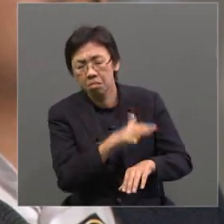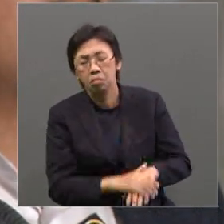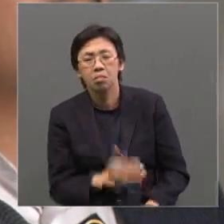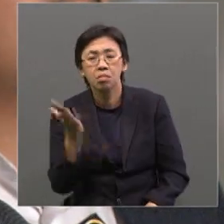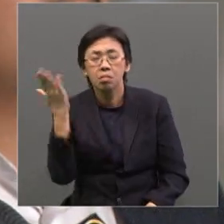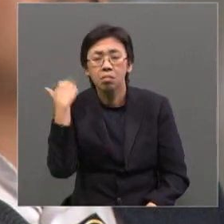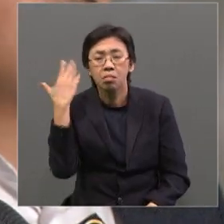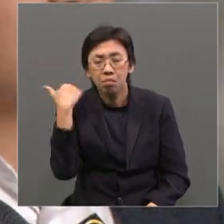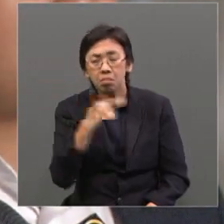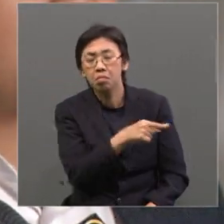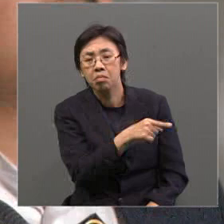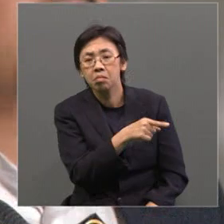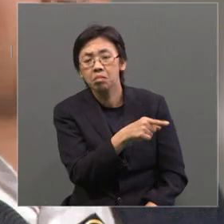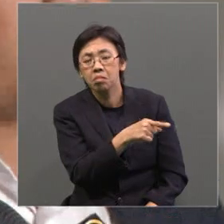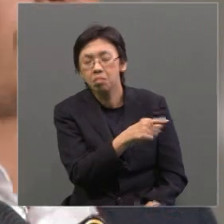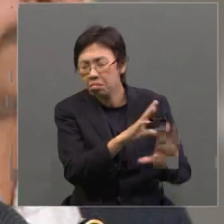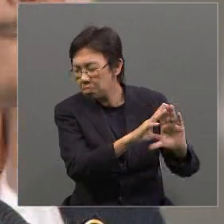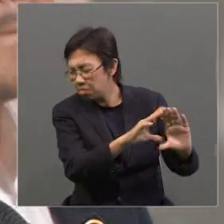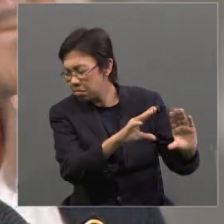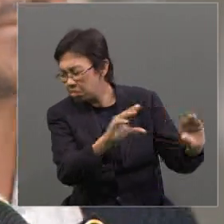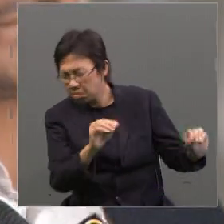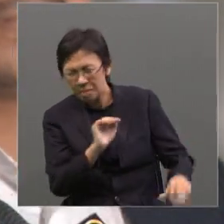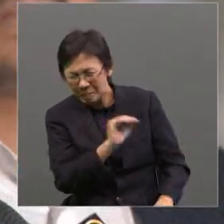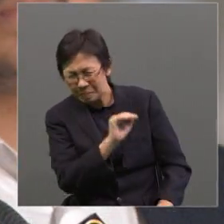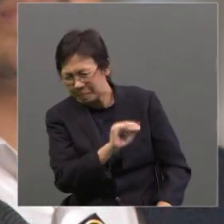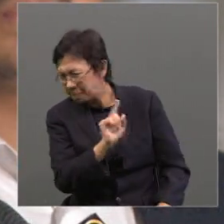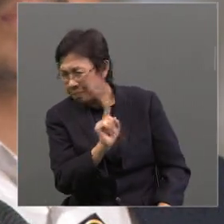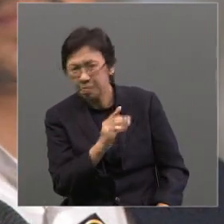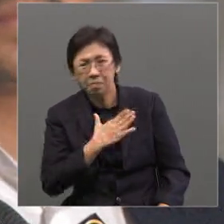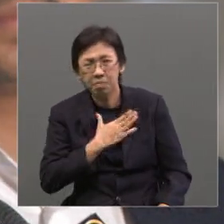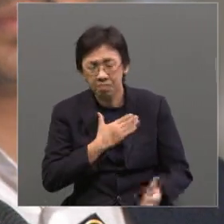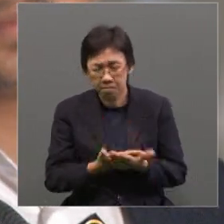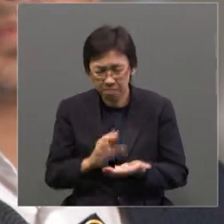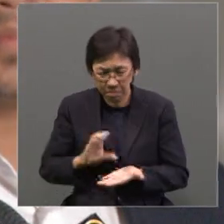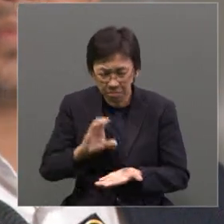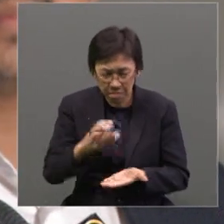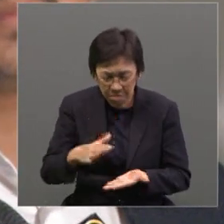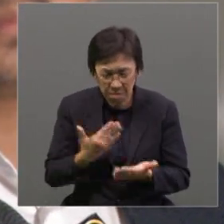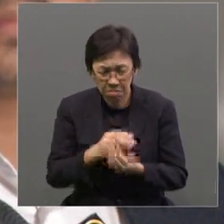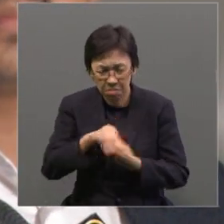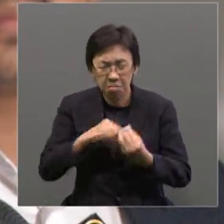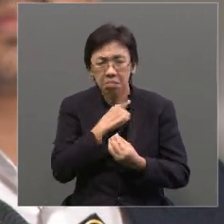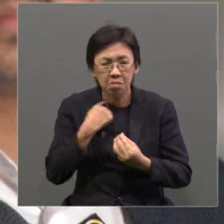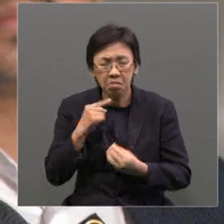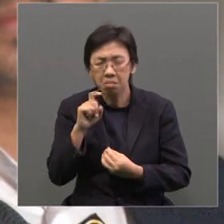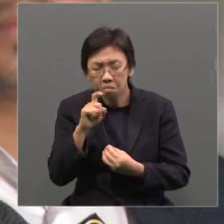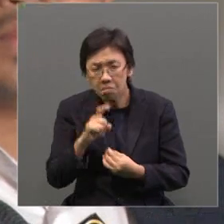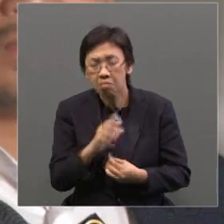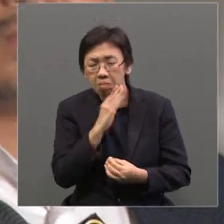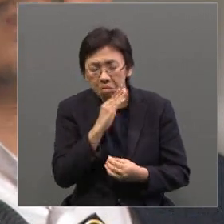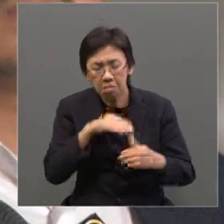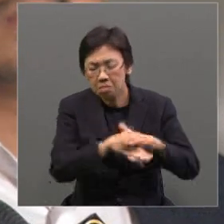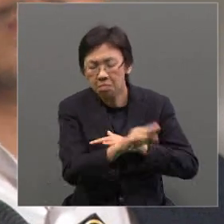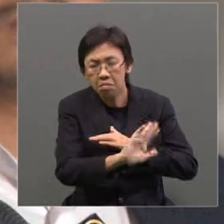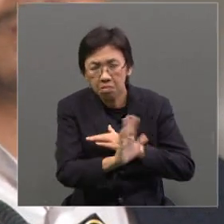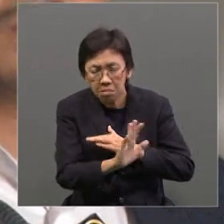นั้นมันเหมือนกับช่วงที่เขาเริ่มหายครับคือผมก็บอกว่าเฮ้ยผมทำไปแล้วลงทุนไปแล้วนะผมขาดทุนเยอะมากคือคุณหายแบบนี้ไม่ได้พอต